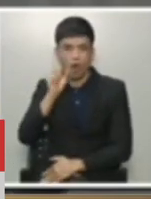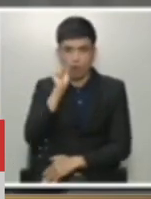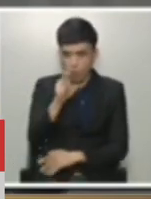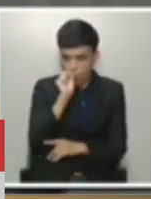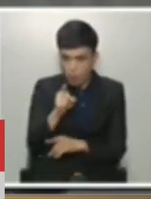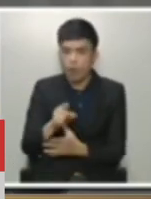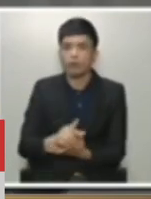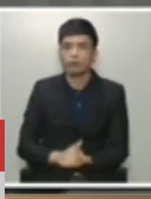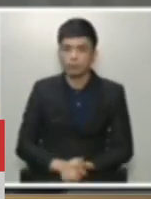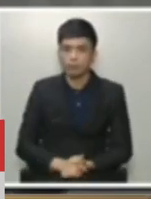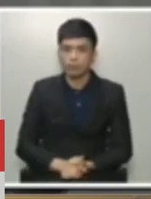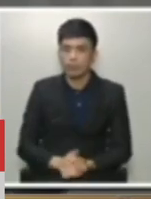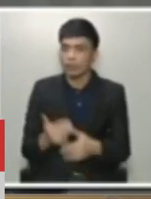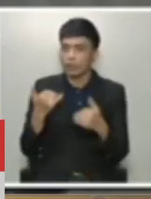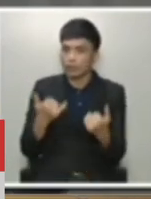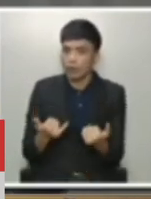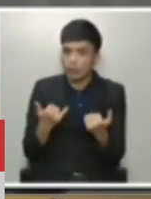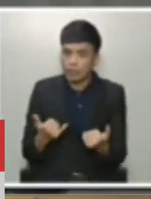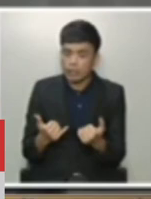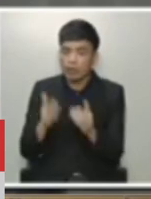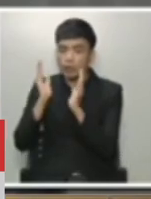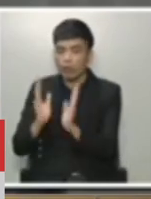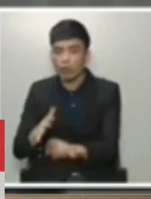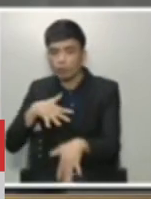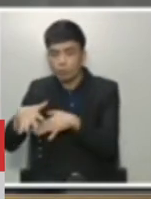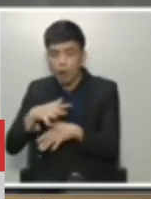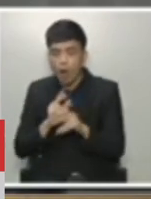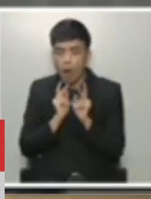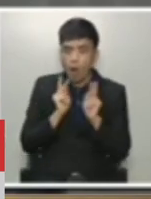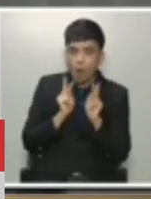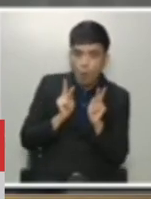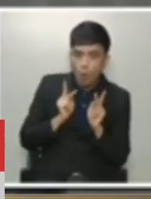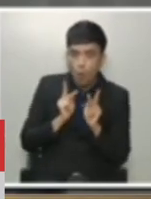ทธาความกังวลการใช้ชีวิต